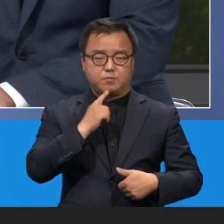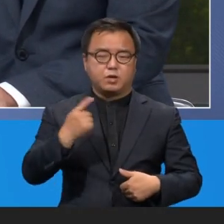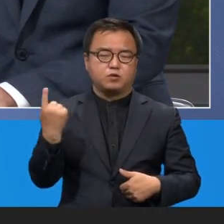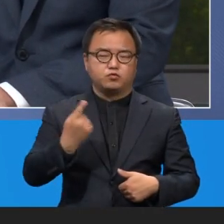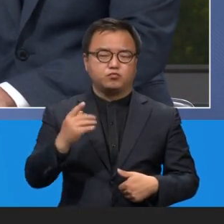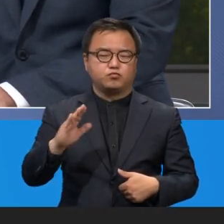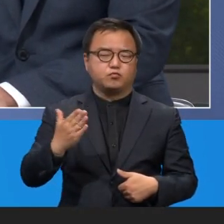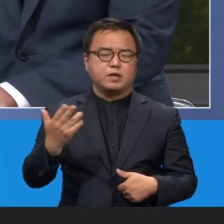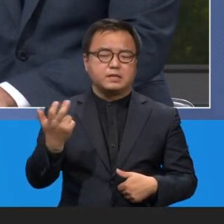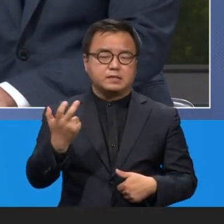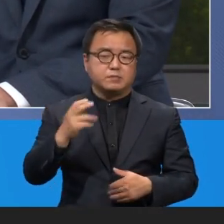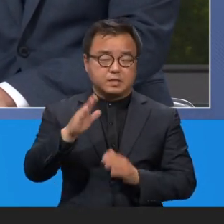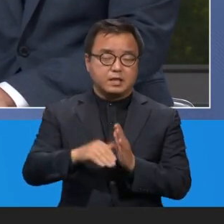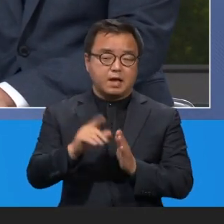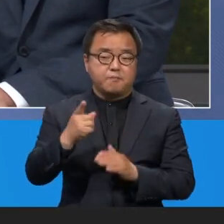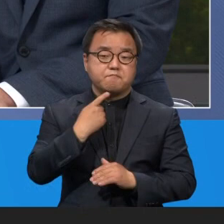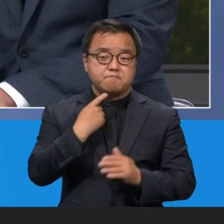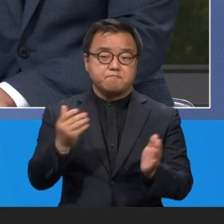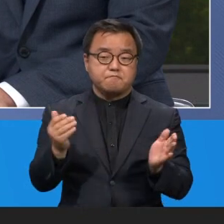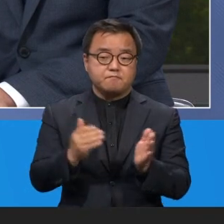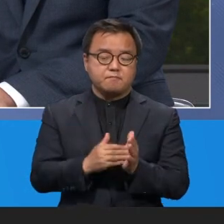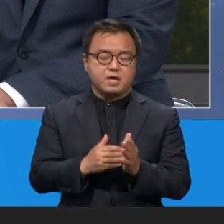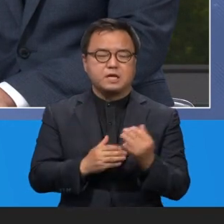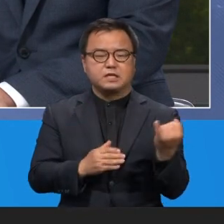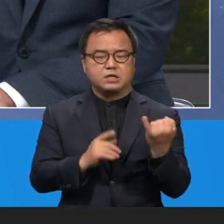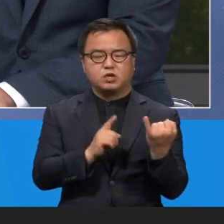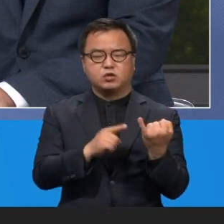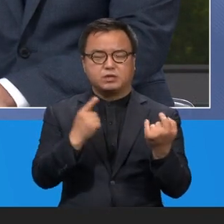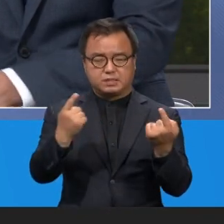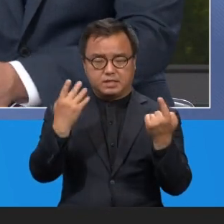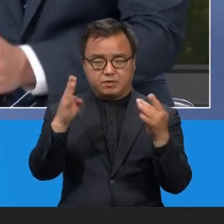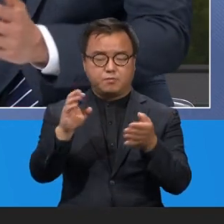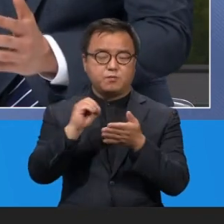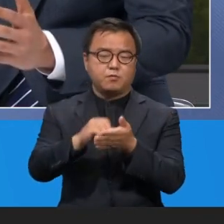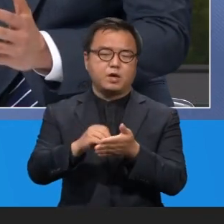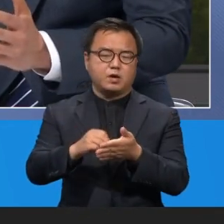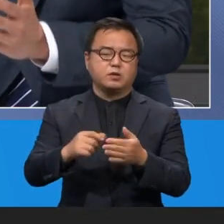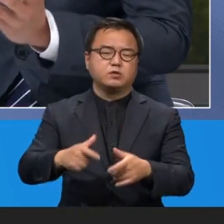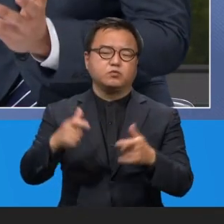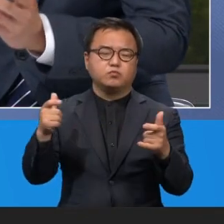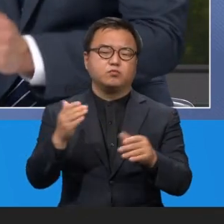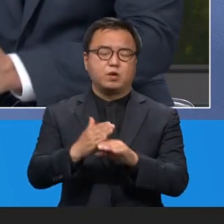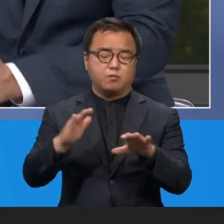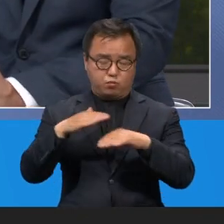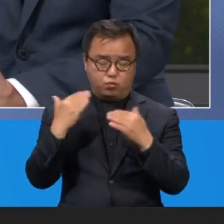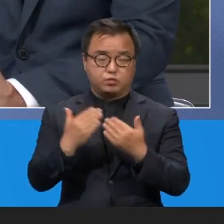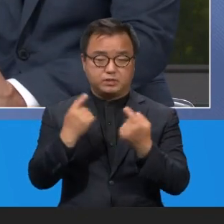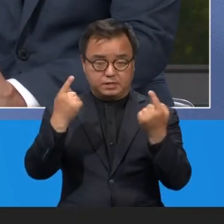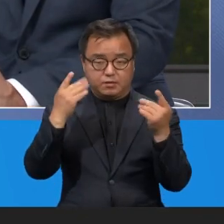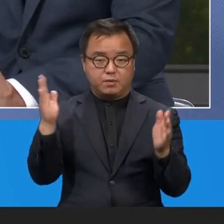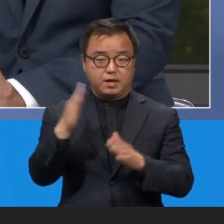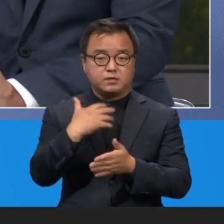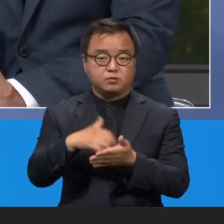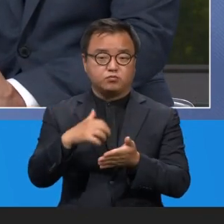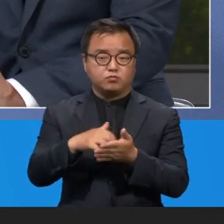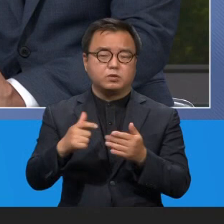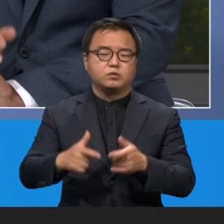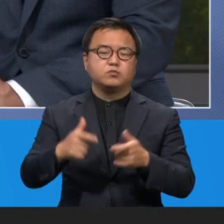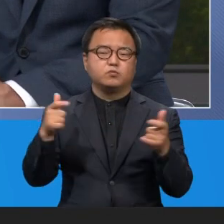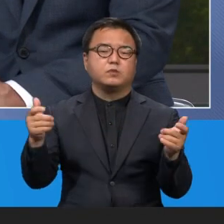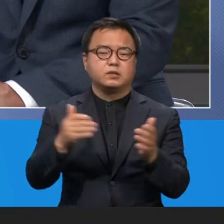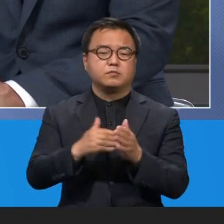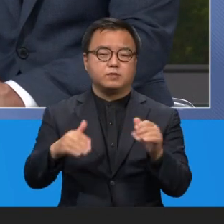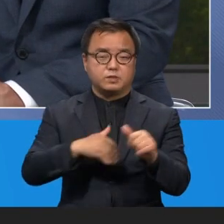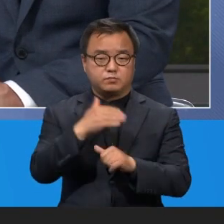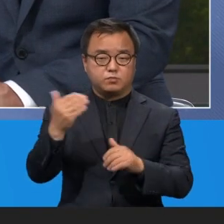성과를 거두게 되었습니다 당시 여성의 대학 진학이 늘면서 전체 대학생 수가 함께 들었거든요 또 이런 기조를